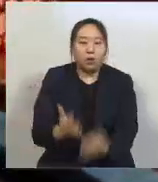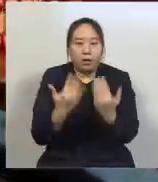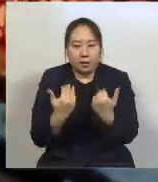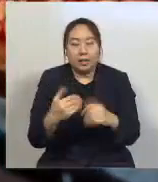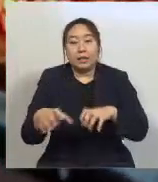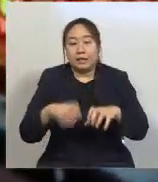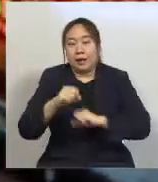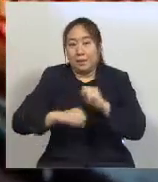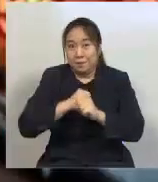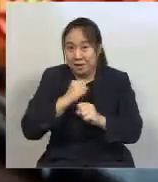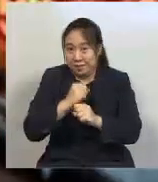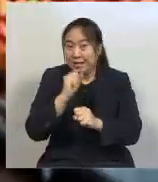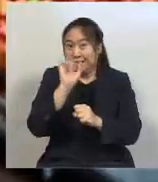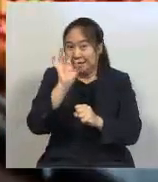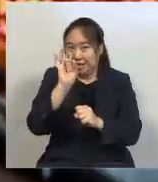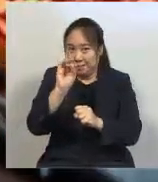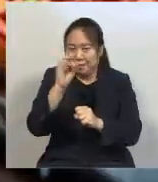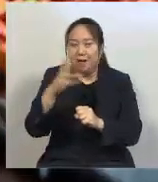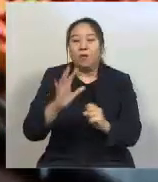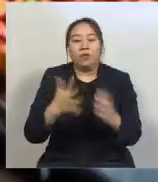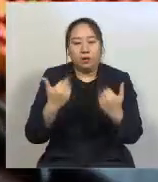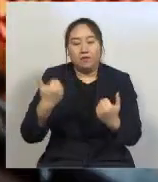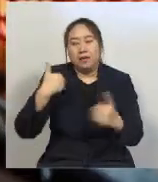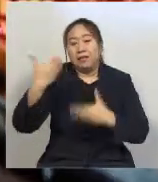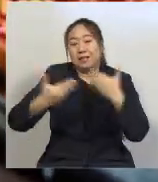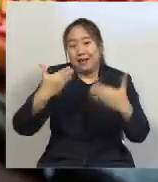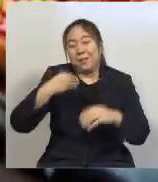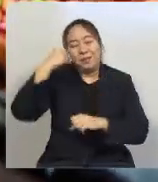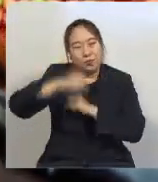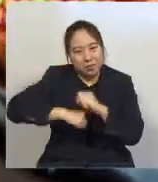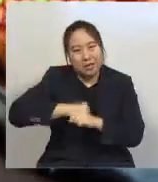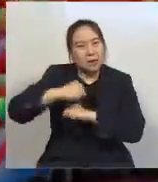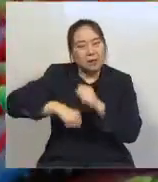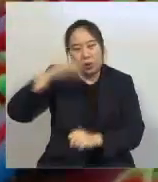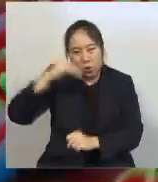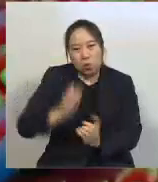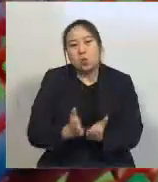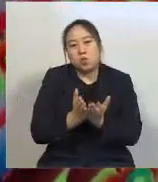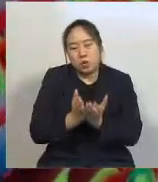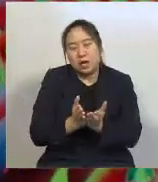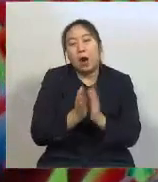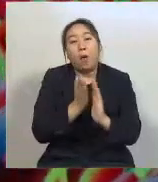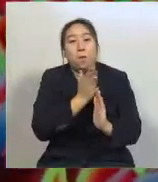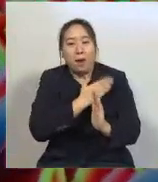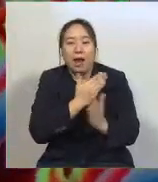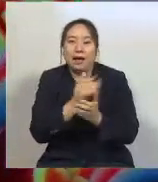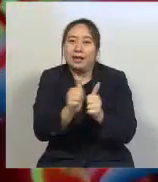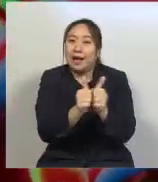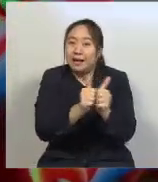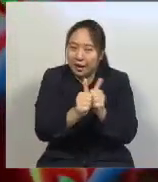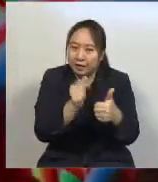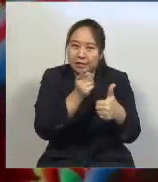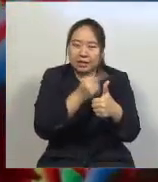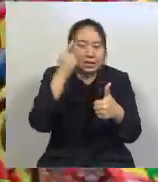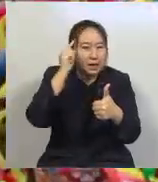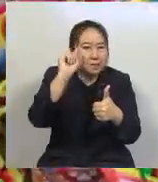ปีที่70แล้วในแต่ละปีจะมีกิจกรรมการประกวดเรือพระแบ่งออกเป็น3ประเภทคือประเภทความคิดประ